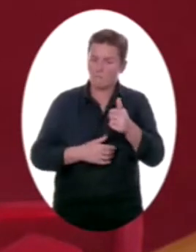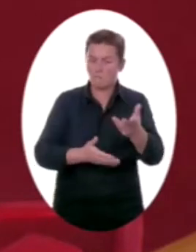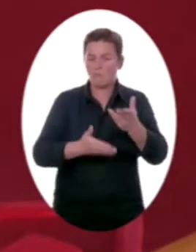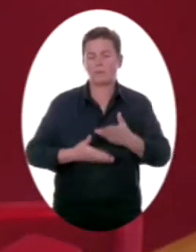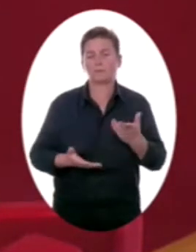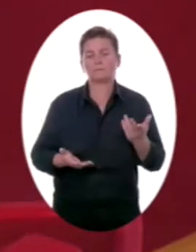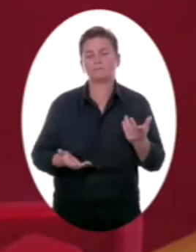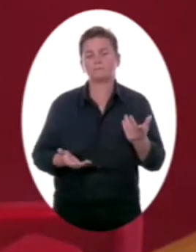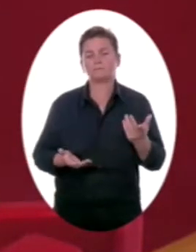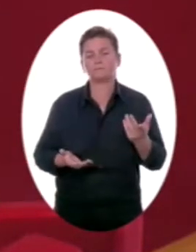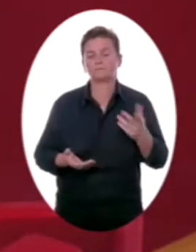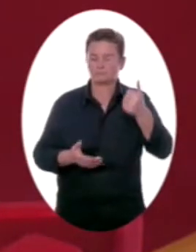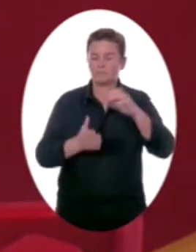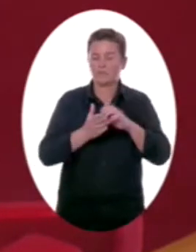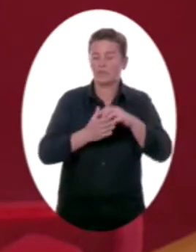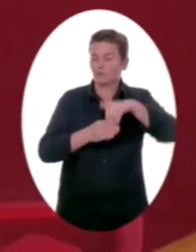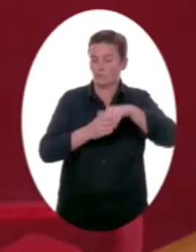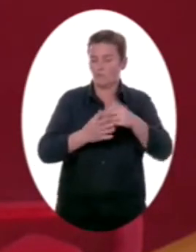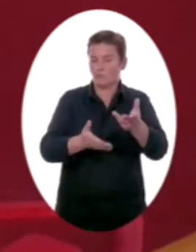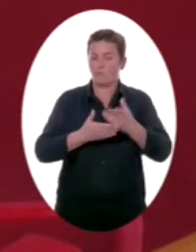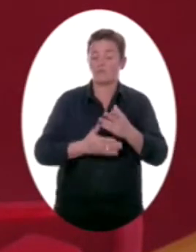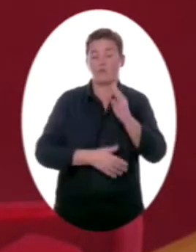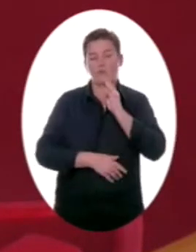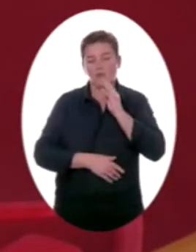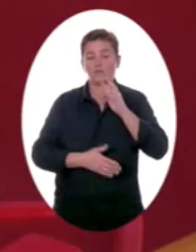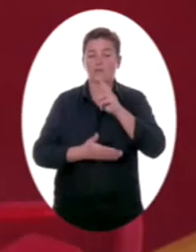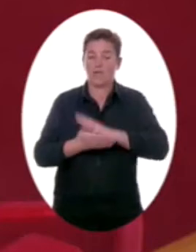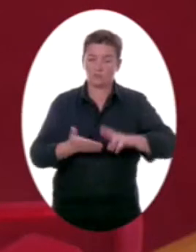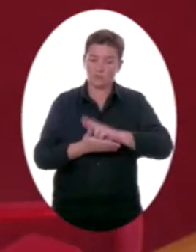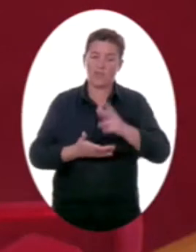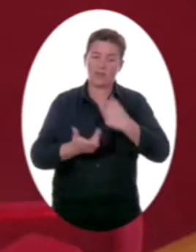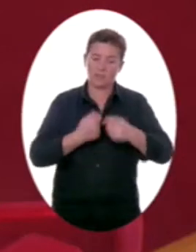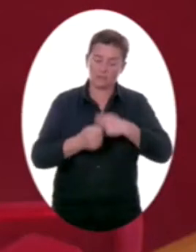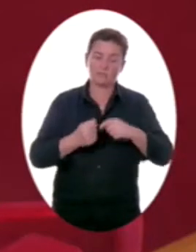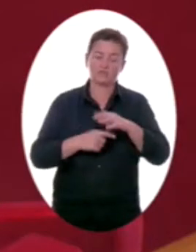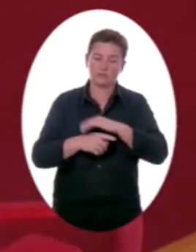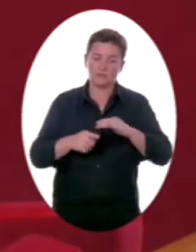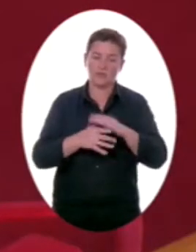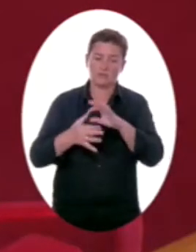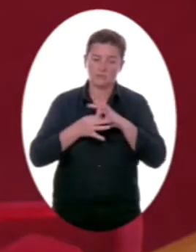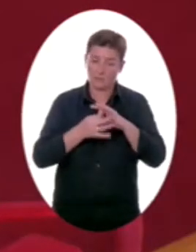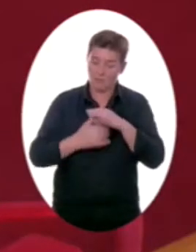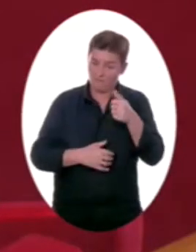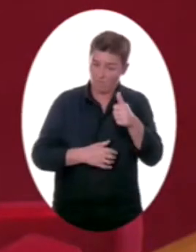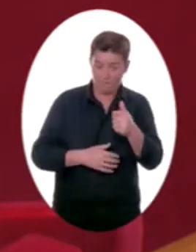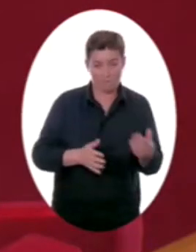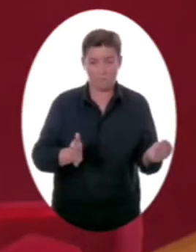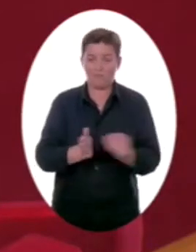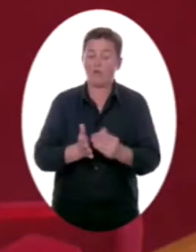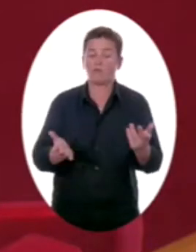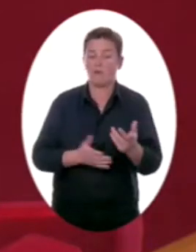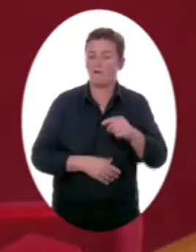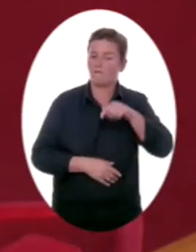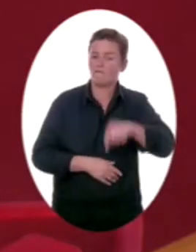proposer dans un des articles, une conférence régionale de l'économie sociale et solidaire, et vous avez vous-même inscrit le principe